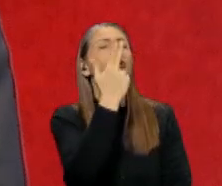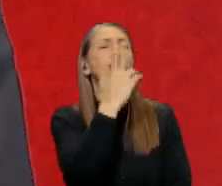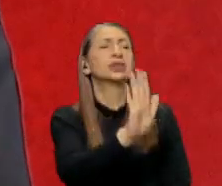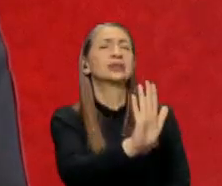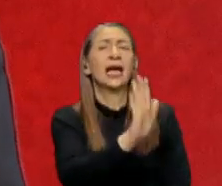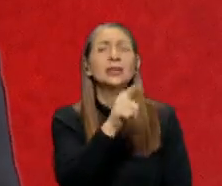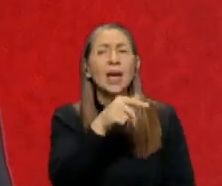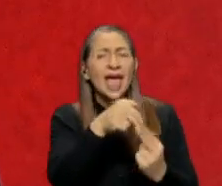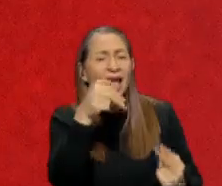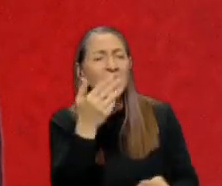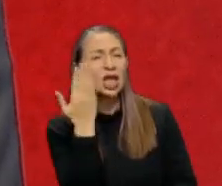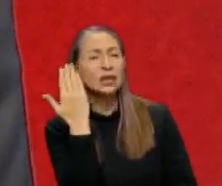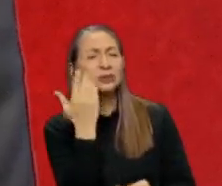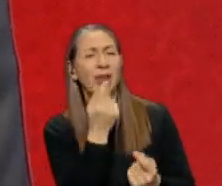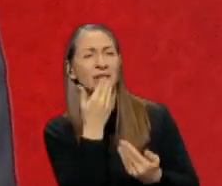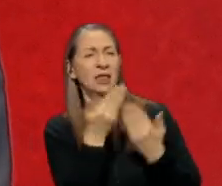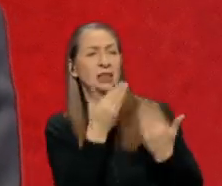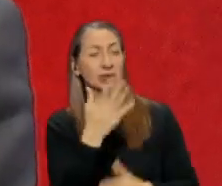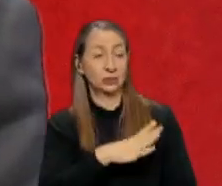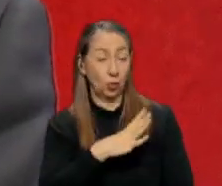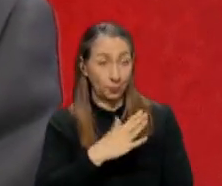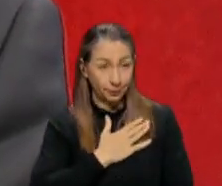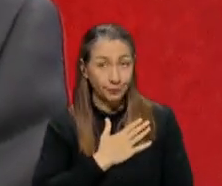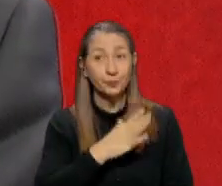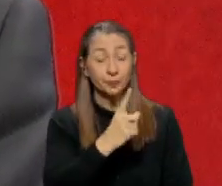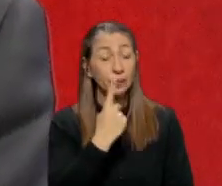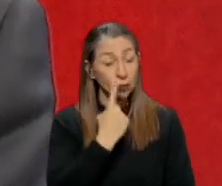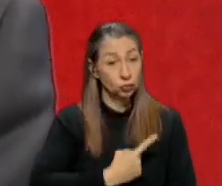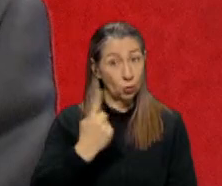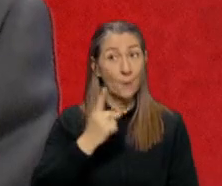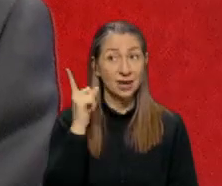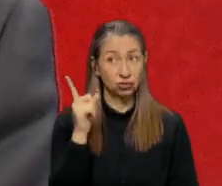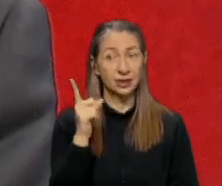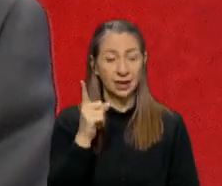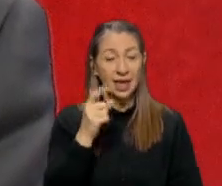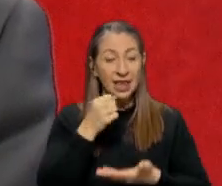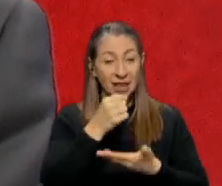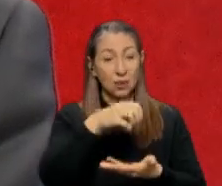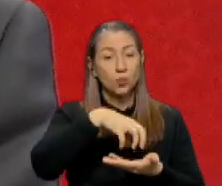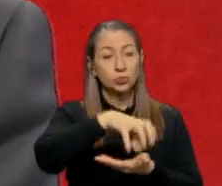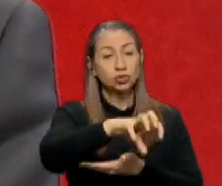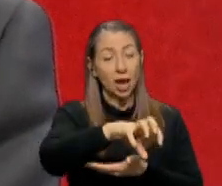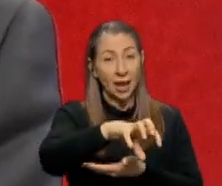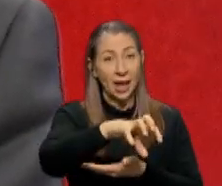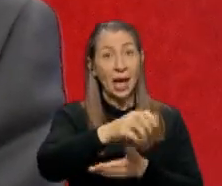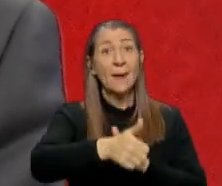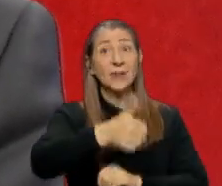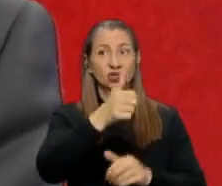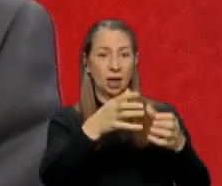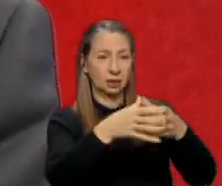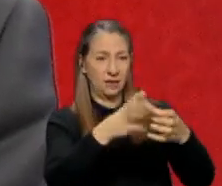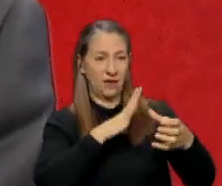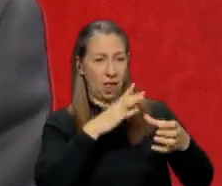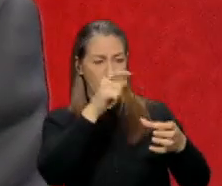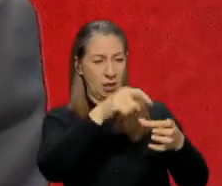yani şimdi hikayenin bir geçmişinden biraz bahsedeyim size şimdi Cumhurbaşkanlığı yatırım ve bütçe Başkanlığı var